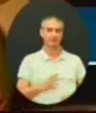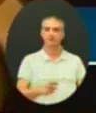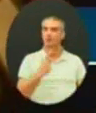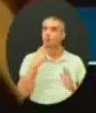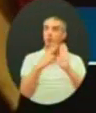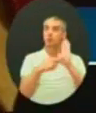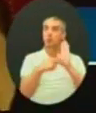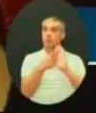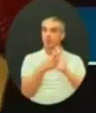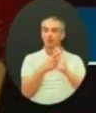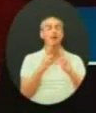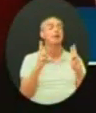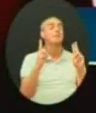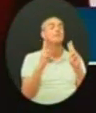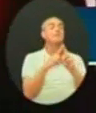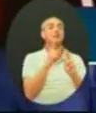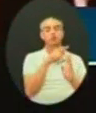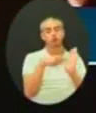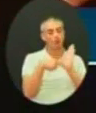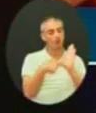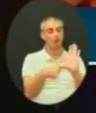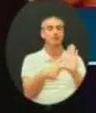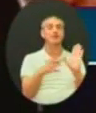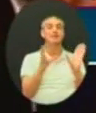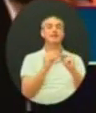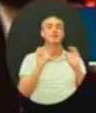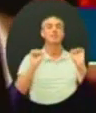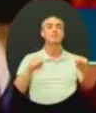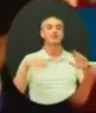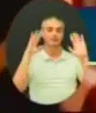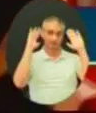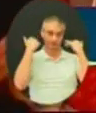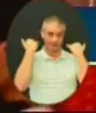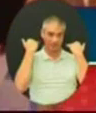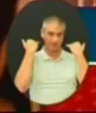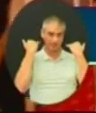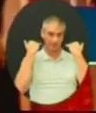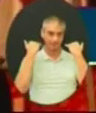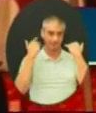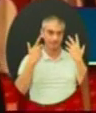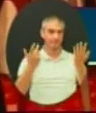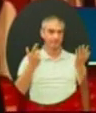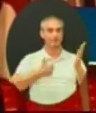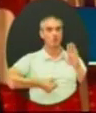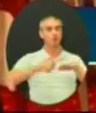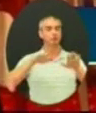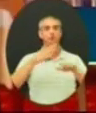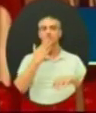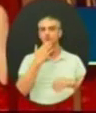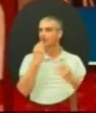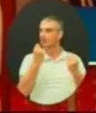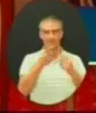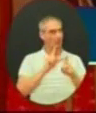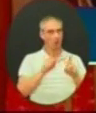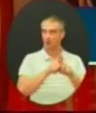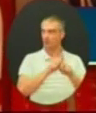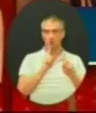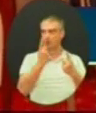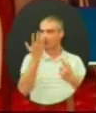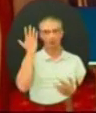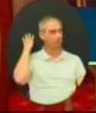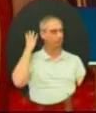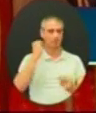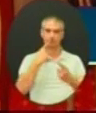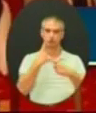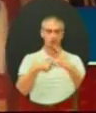התמונה. הפגישה הפומבית עם נשיא מצרים, עם ראש ממשלה ישראלי, דבר כזה לא קרה הרבה מאוד